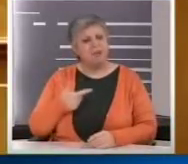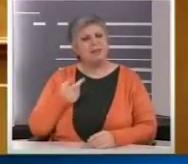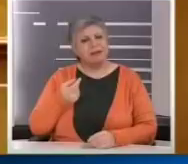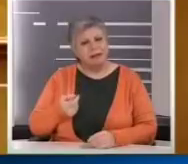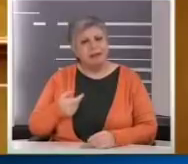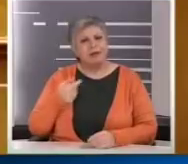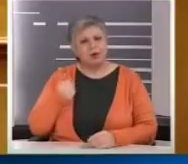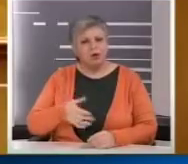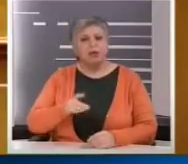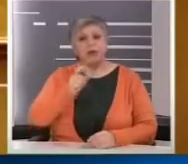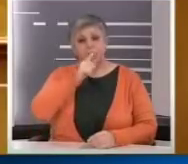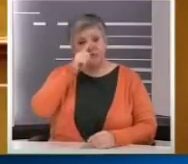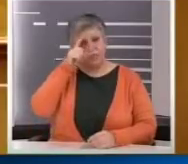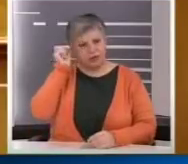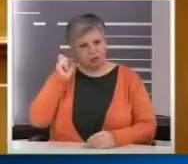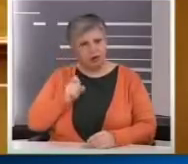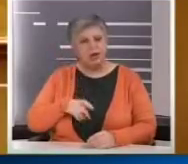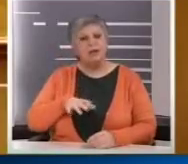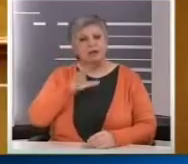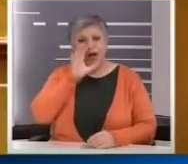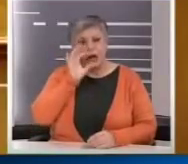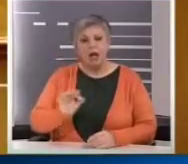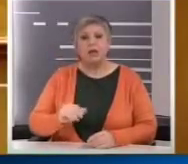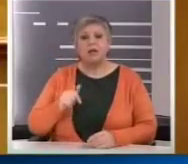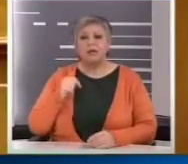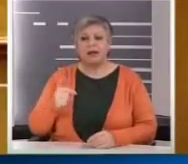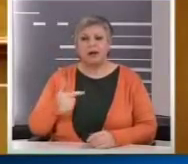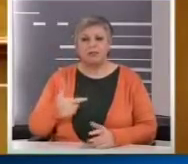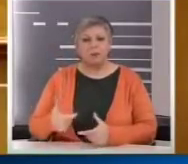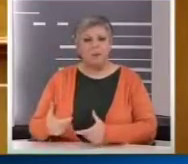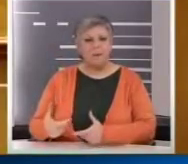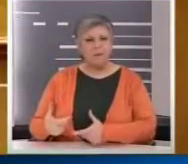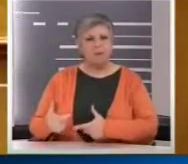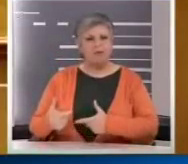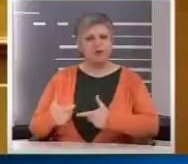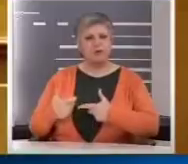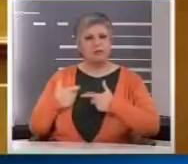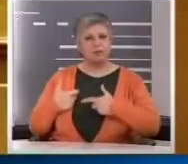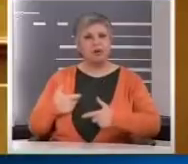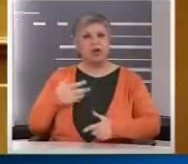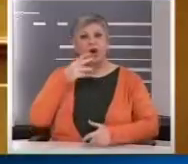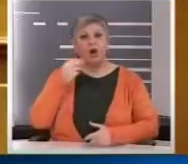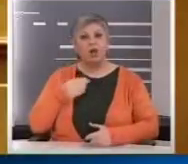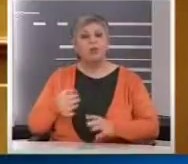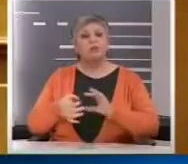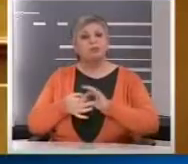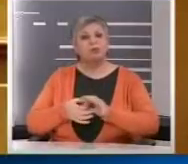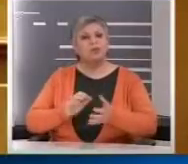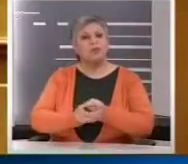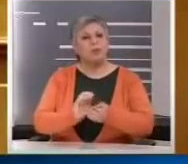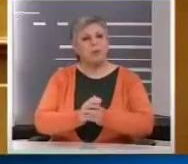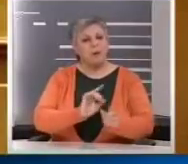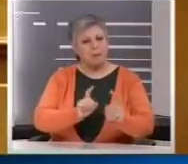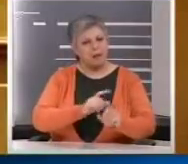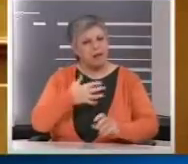με δυσκολία και με μεγάλη αντίσταση από τα οργανωμένα τοπικά κυκλώματα το προχωράμε σιγά σιγά